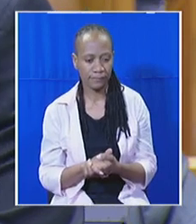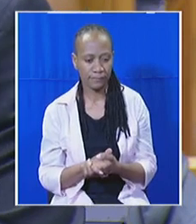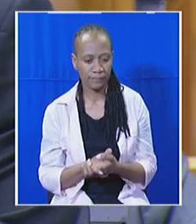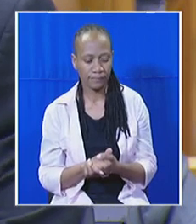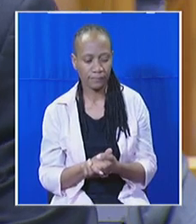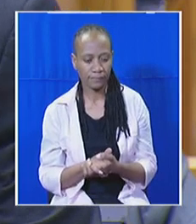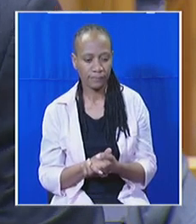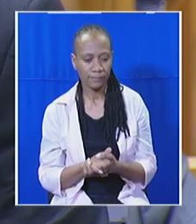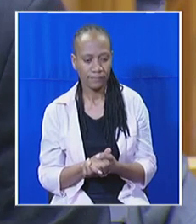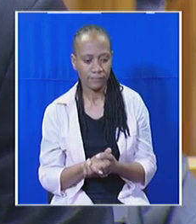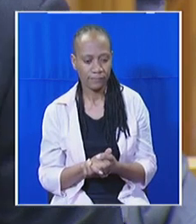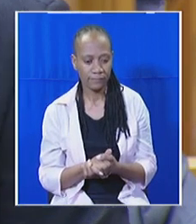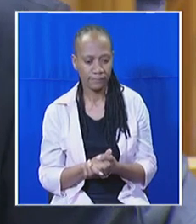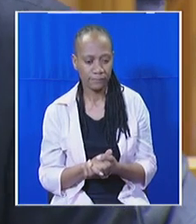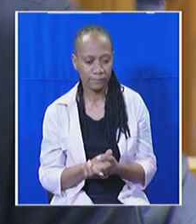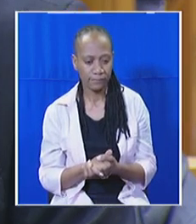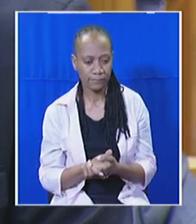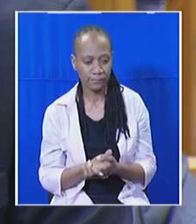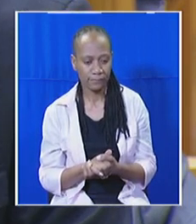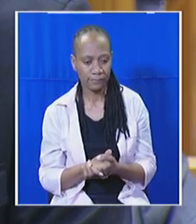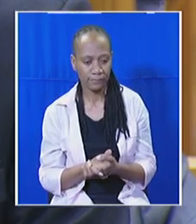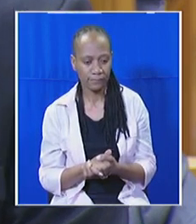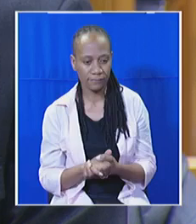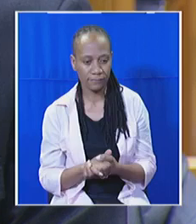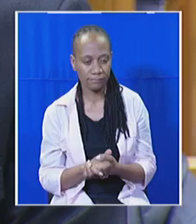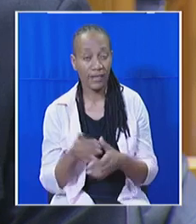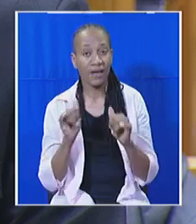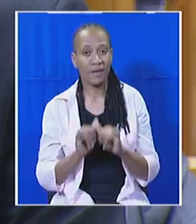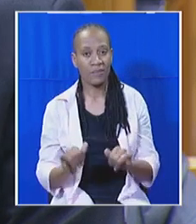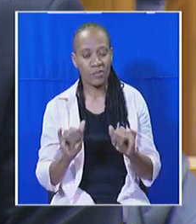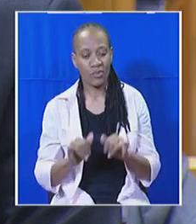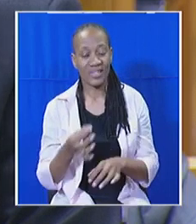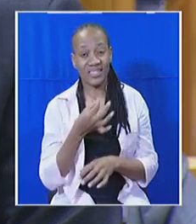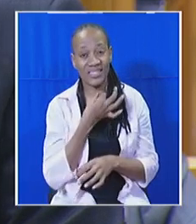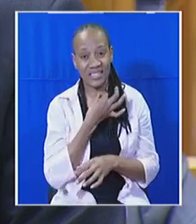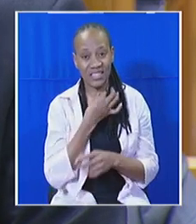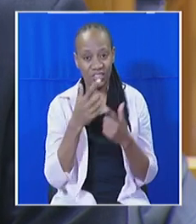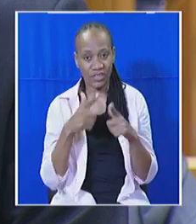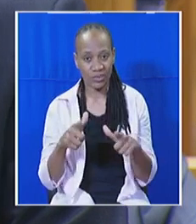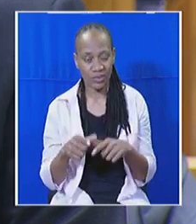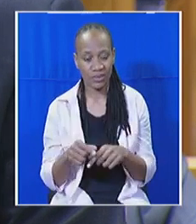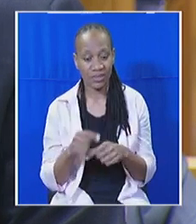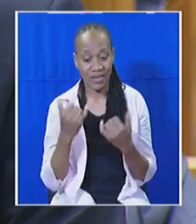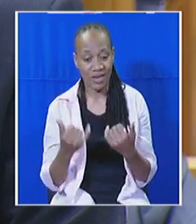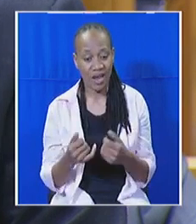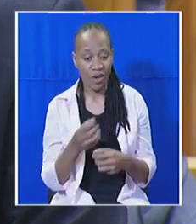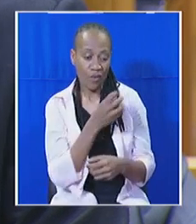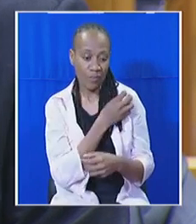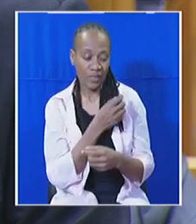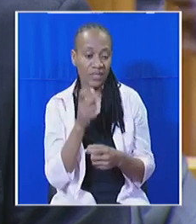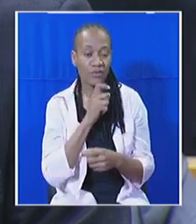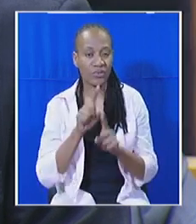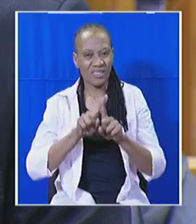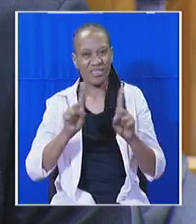Uzokwazi ukuthi kuneyindawo engengayibala la nezinye engayibalile. La into